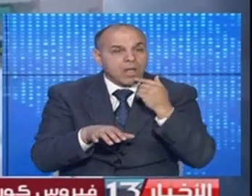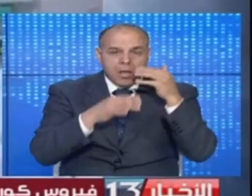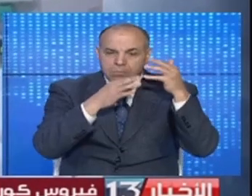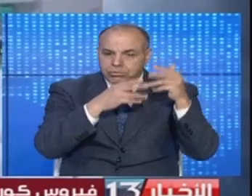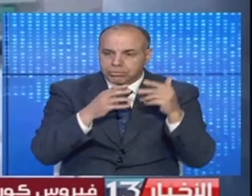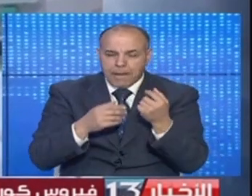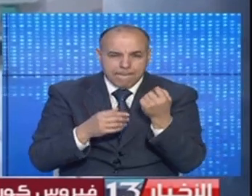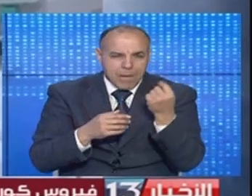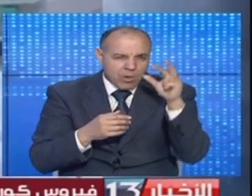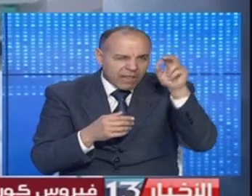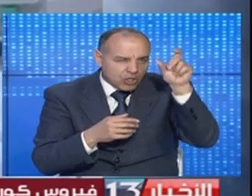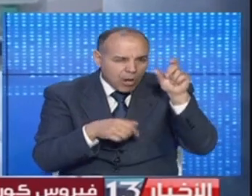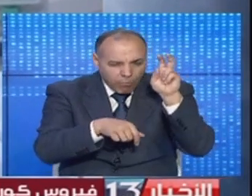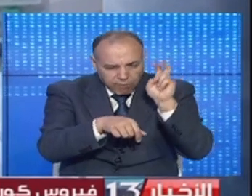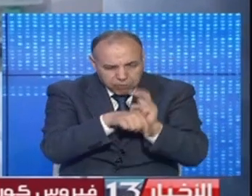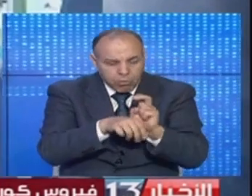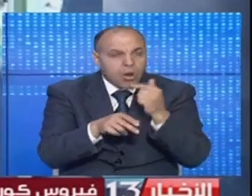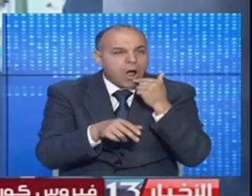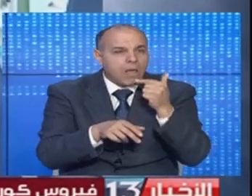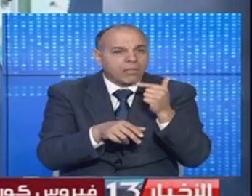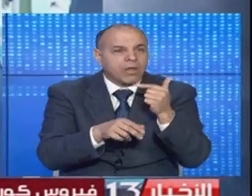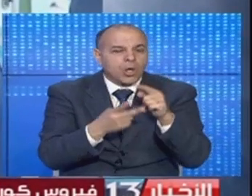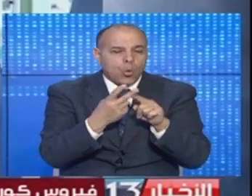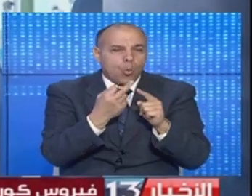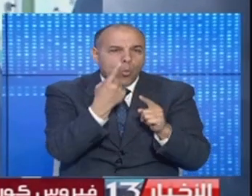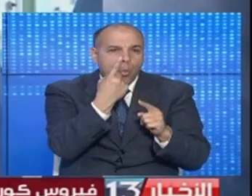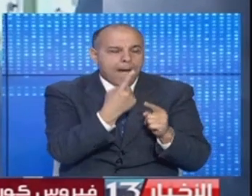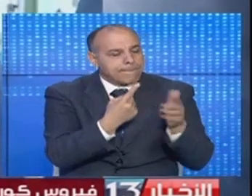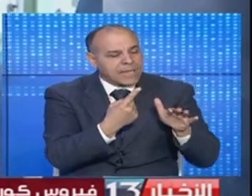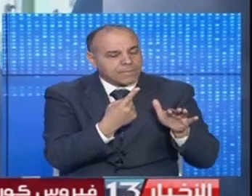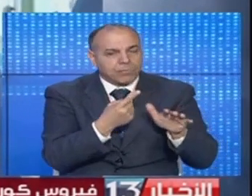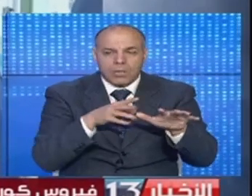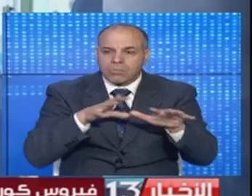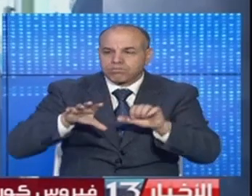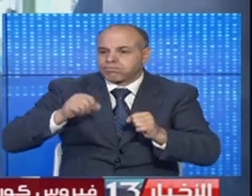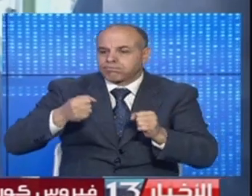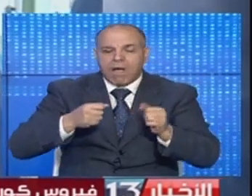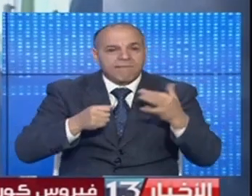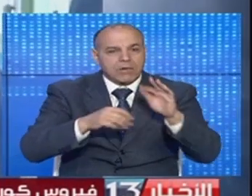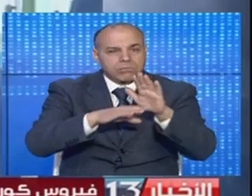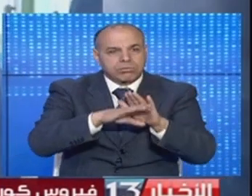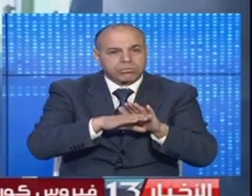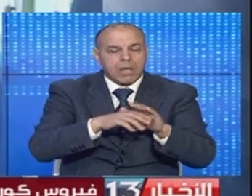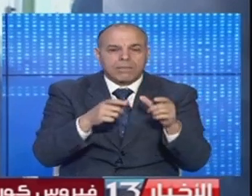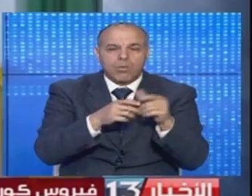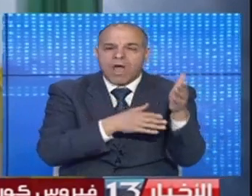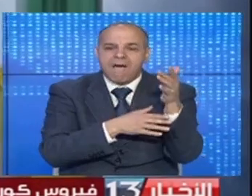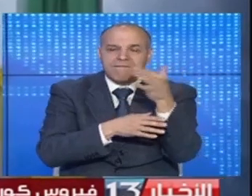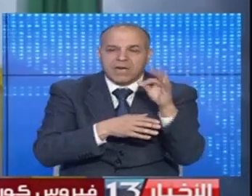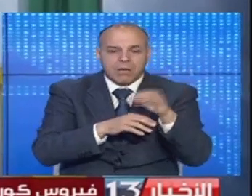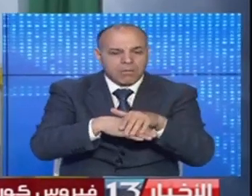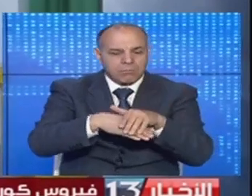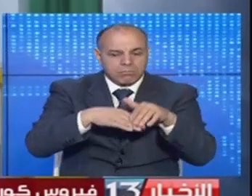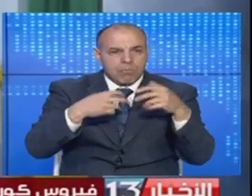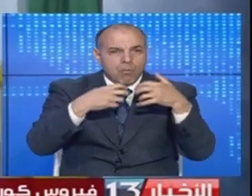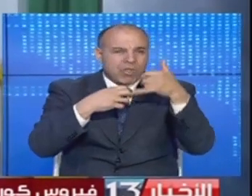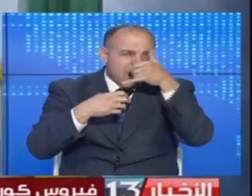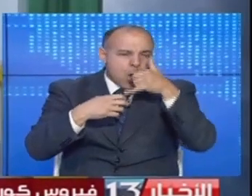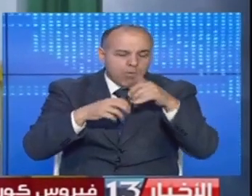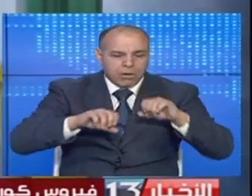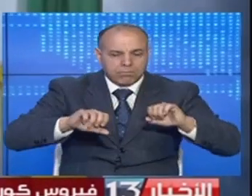مائه وثلاثين اصابه تسجيل حالتي وفاه وكاجراء وقائي اغلقت السلطات الفرنسيه متحف اللوفر